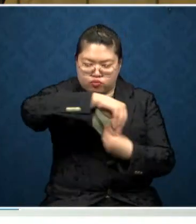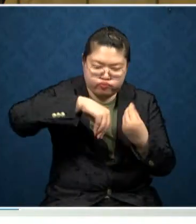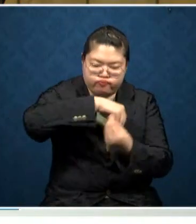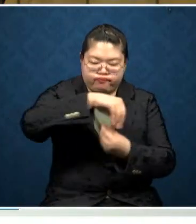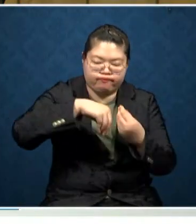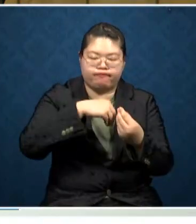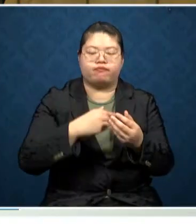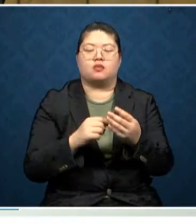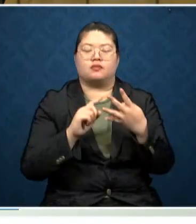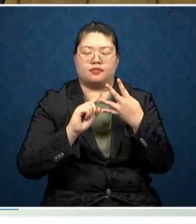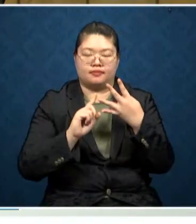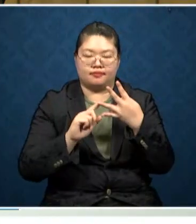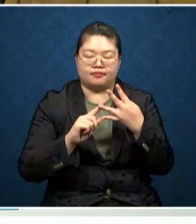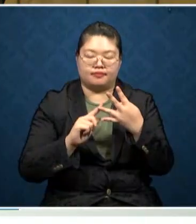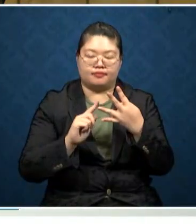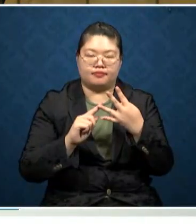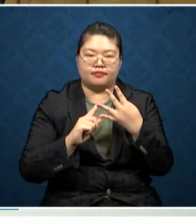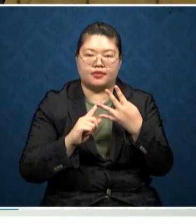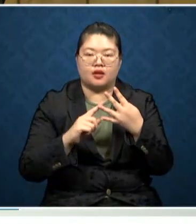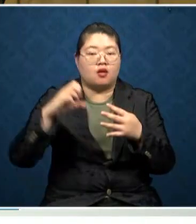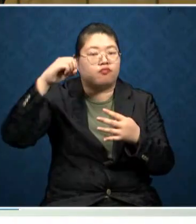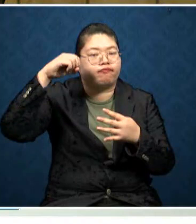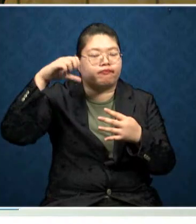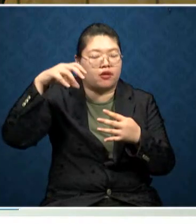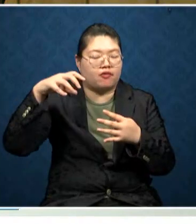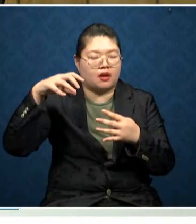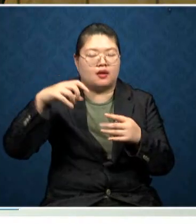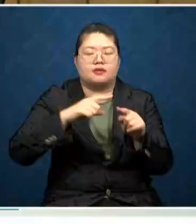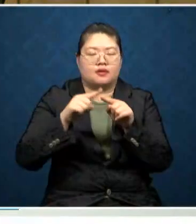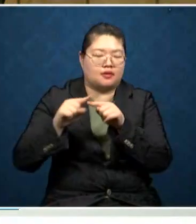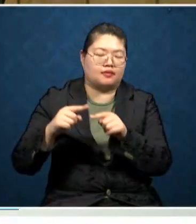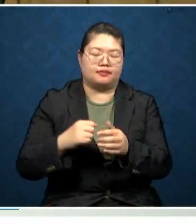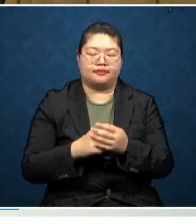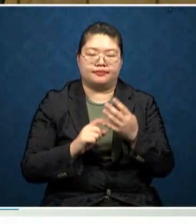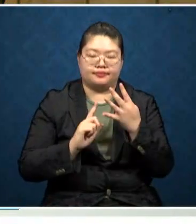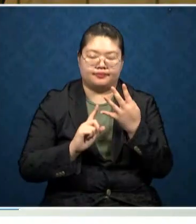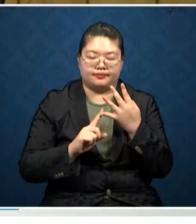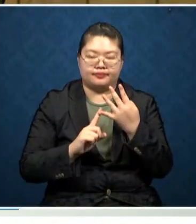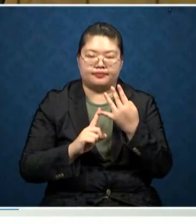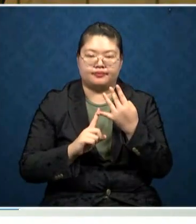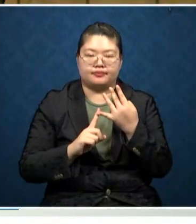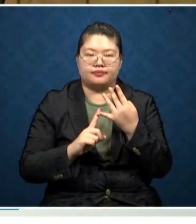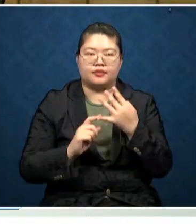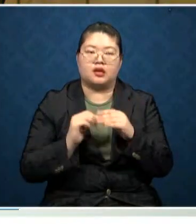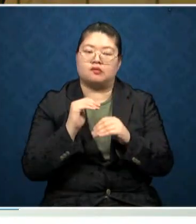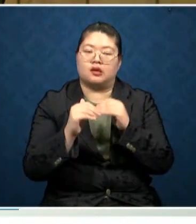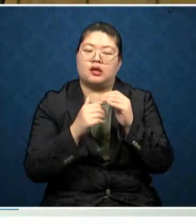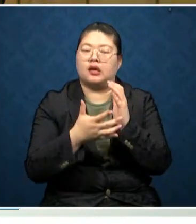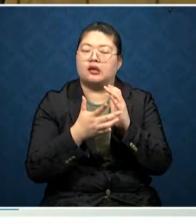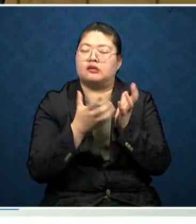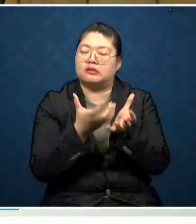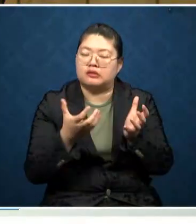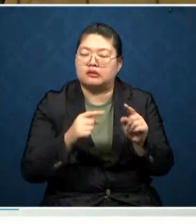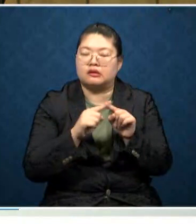พัฒนาระบบโครงข่ายไฟฟ้าอัจฉริยะหรือสมาร grdและ 4การพัฒนาเทคโนโลยีอื่นๆ